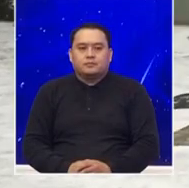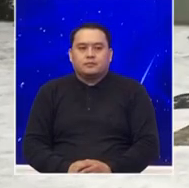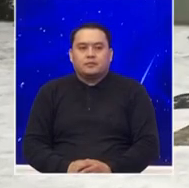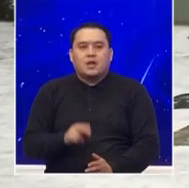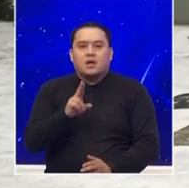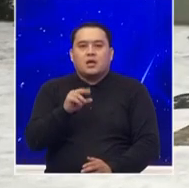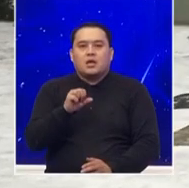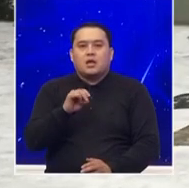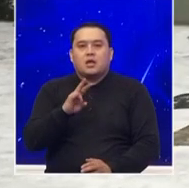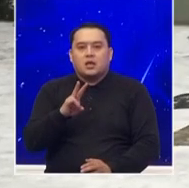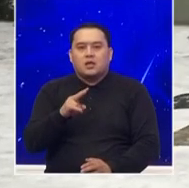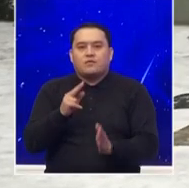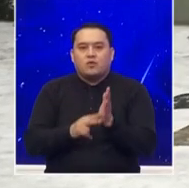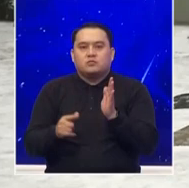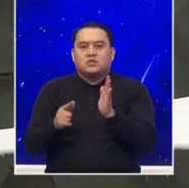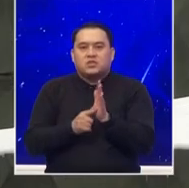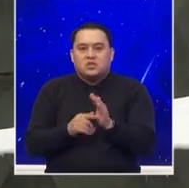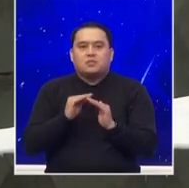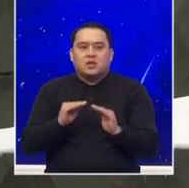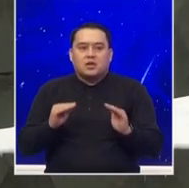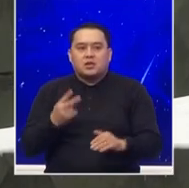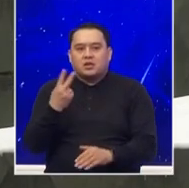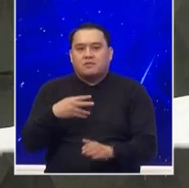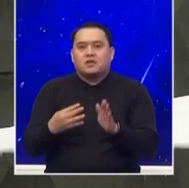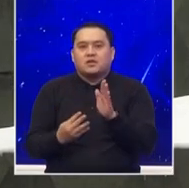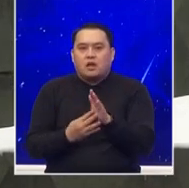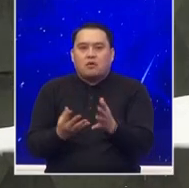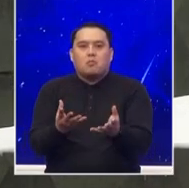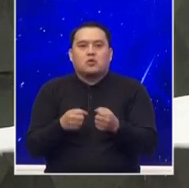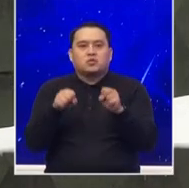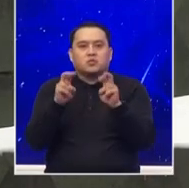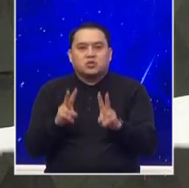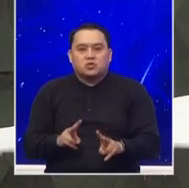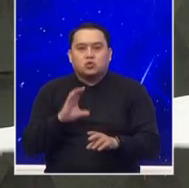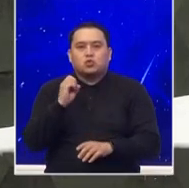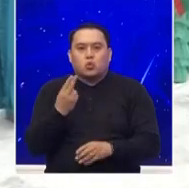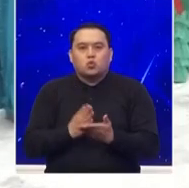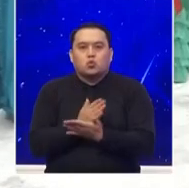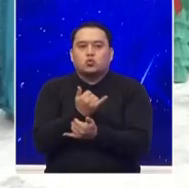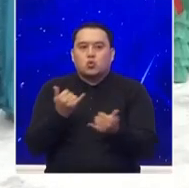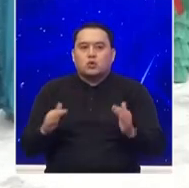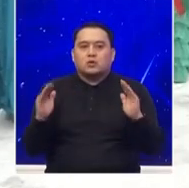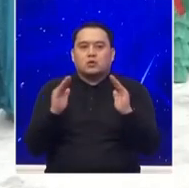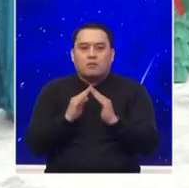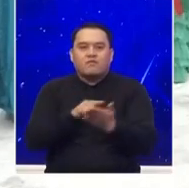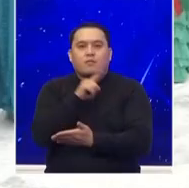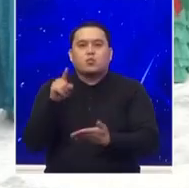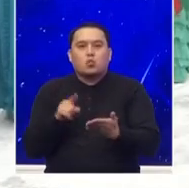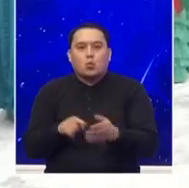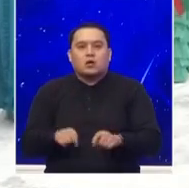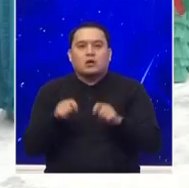районе насчитывается 87 особенных детей. 29 из них получают специальные соцуслуги на дому. Поэтому вопрос